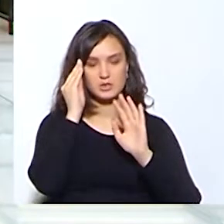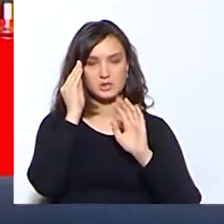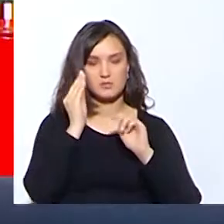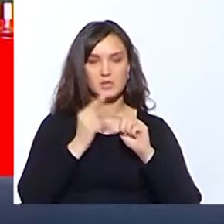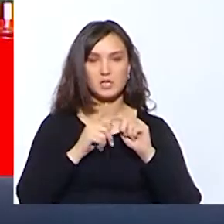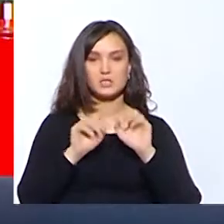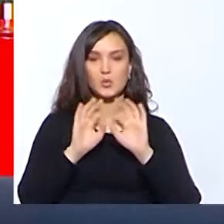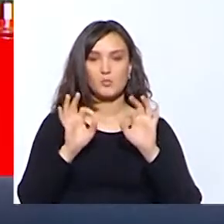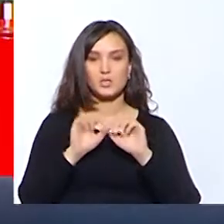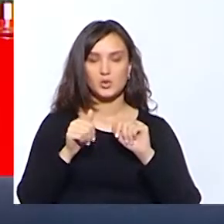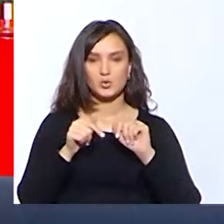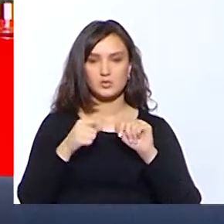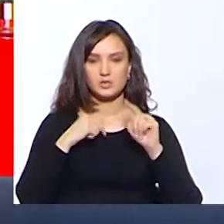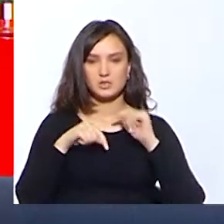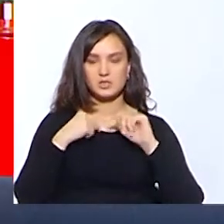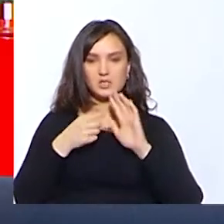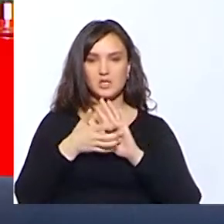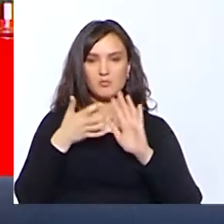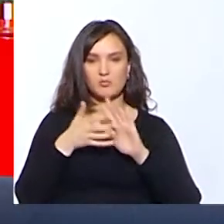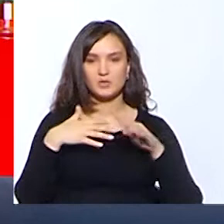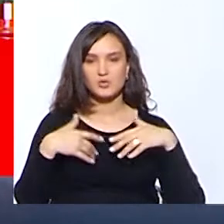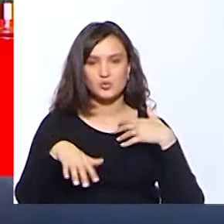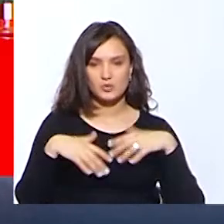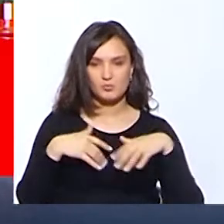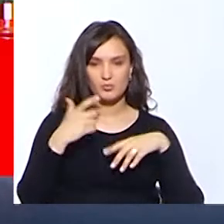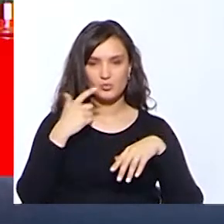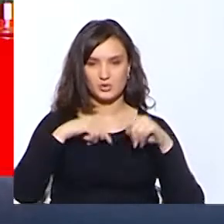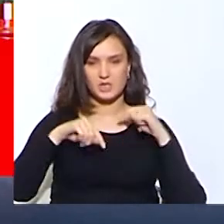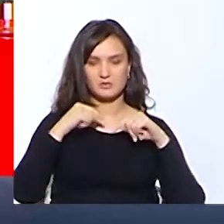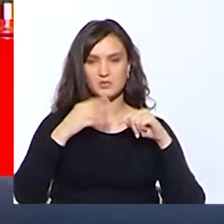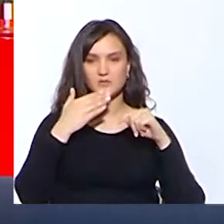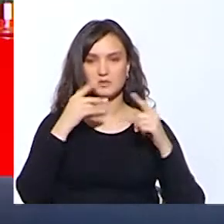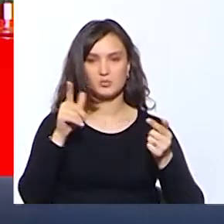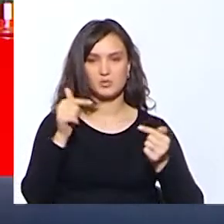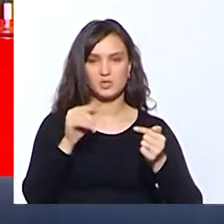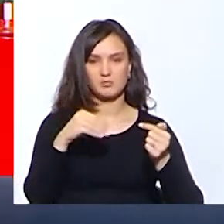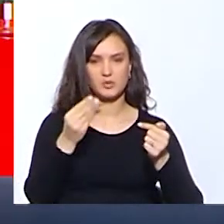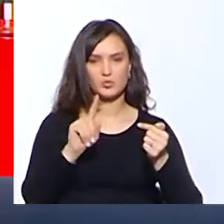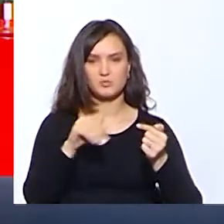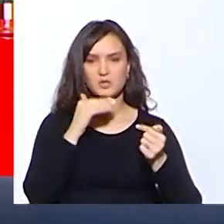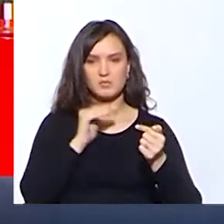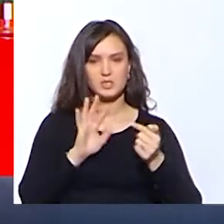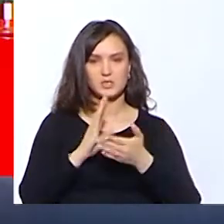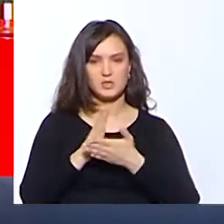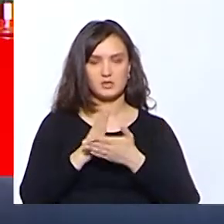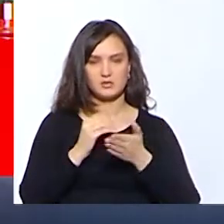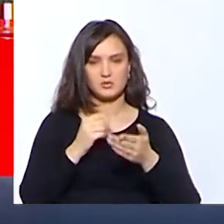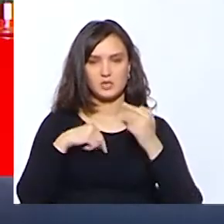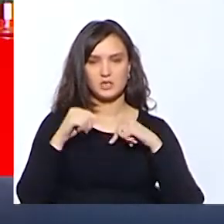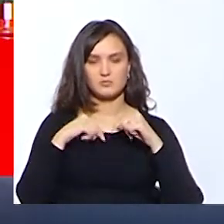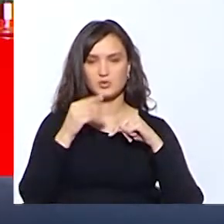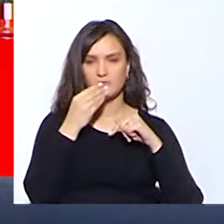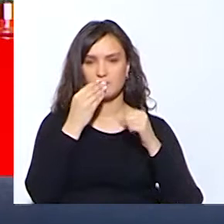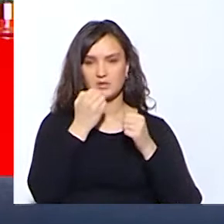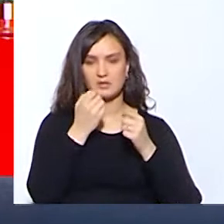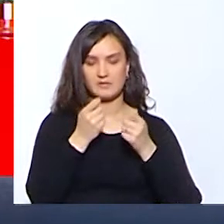რომ როგორც წესი გამოფიტულ ორგანიზმს, დასუსტებულ ორგანიზმს ადვილად მიუსადაგებენ ხოლმე, რომ არ არის საკმარისად ორგანიზმში